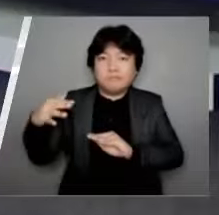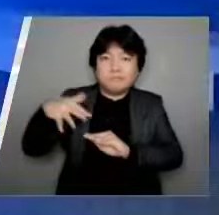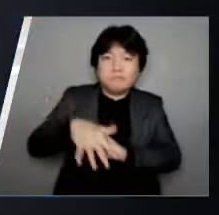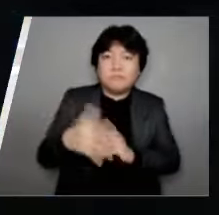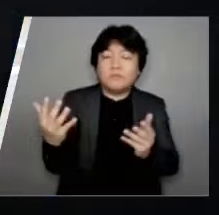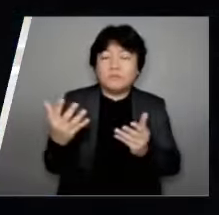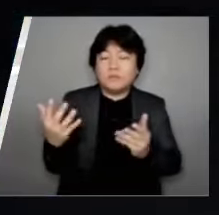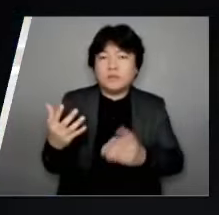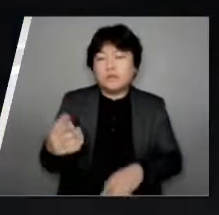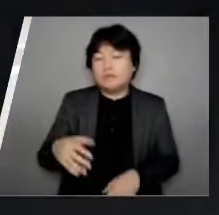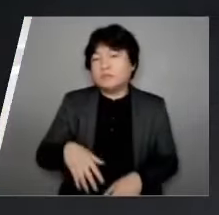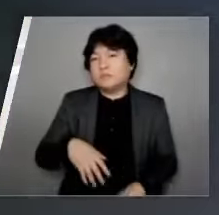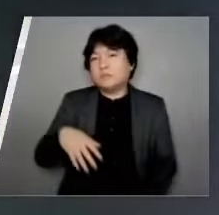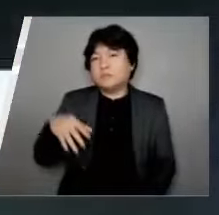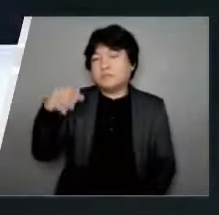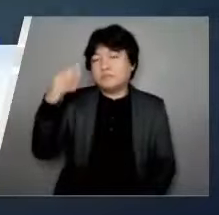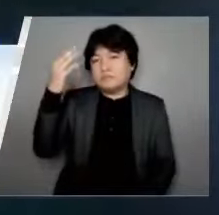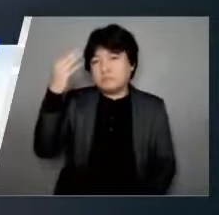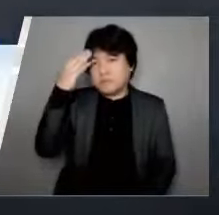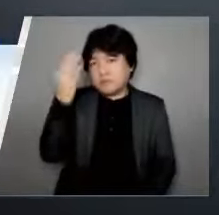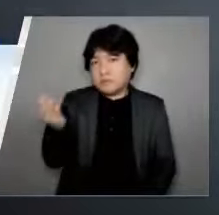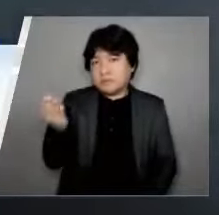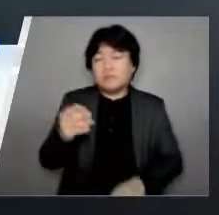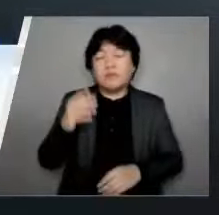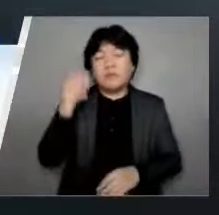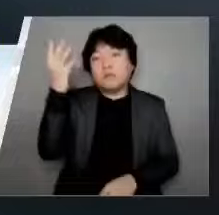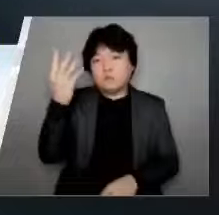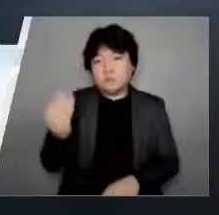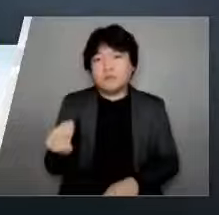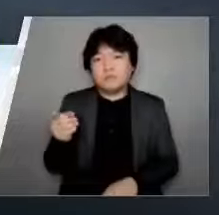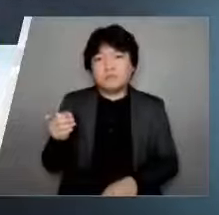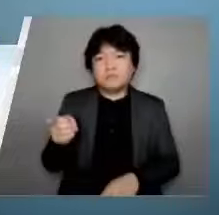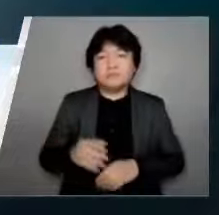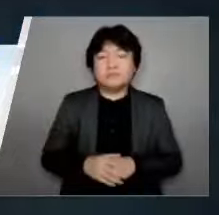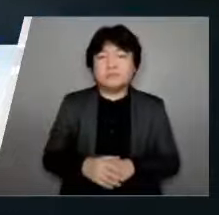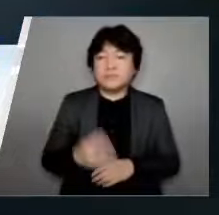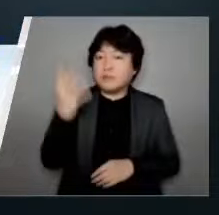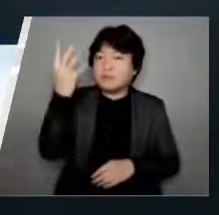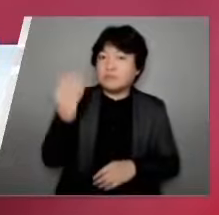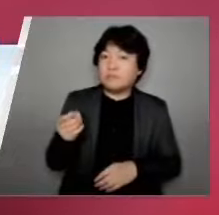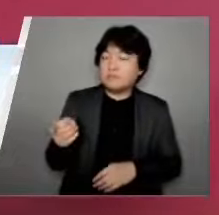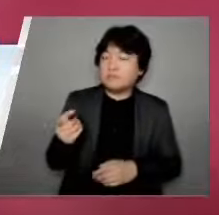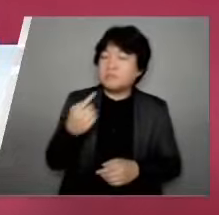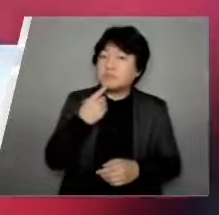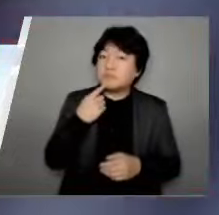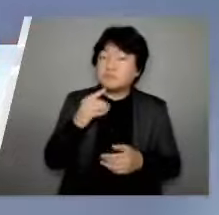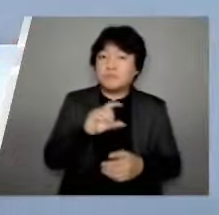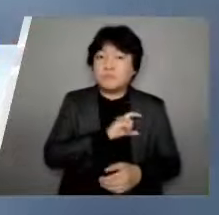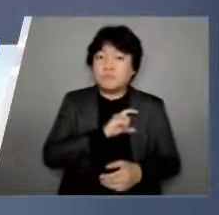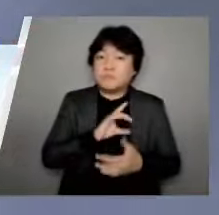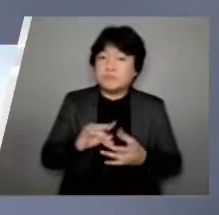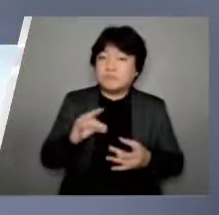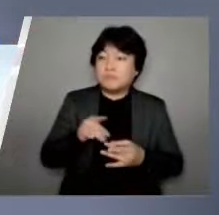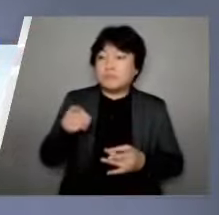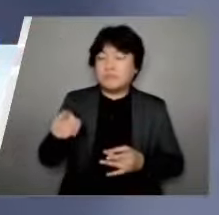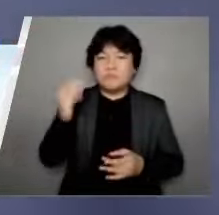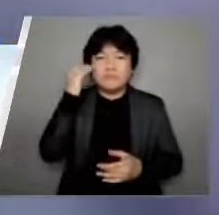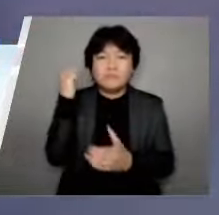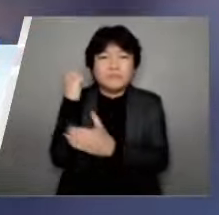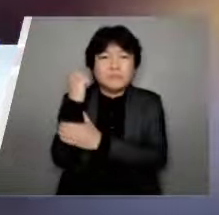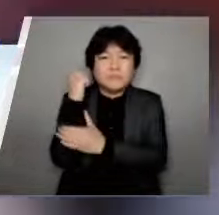Buntis sa 3 menor de edad ang nasawi. Ayon sa pulisya, yari sa kawayan ng bahay ng mga biktima na nakatayo sa lugar paakyat sa